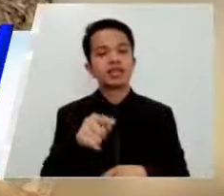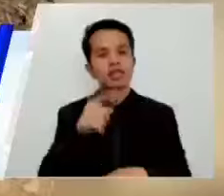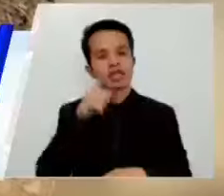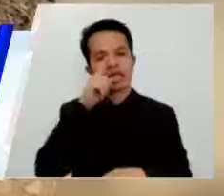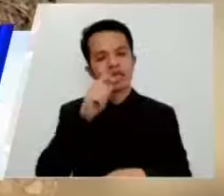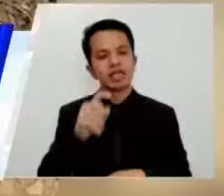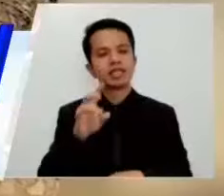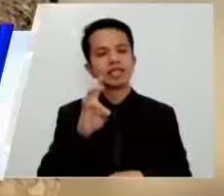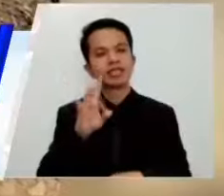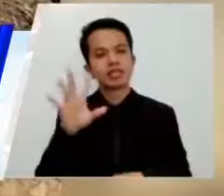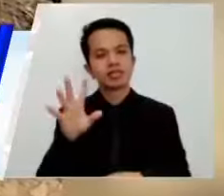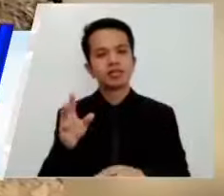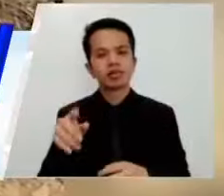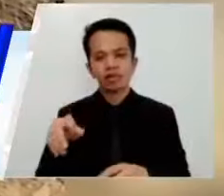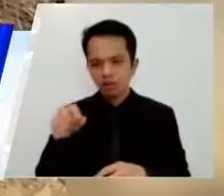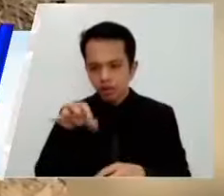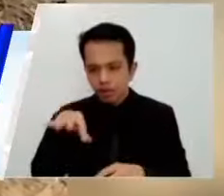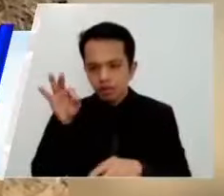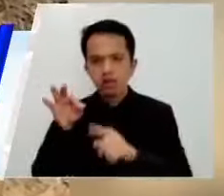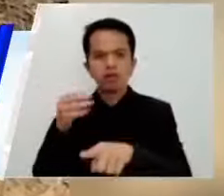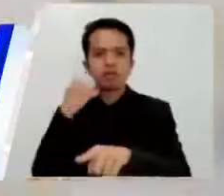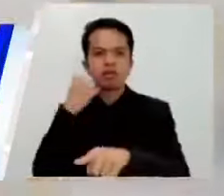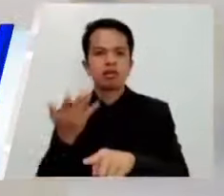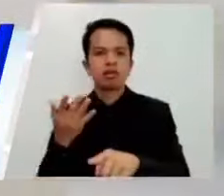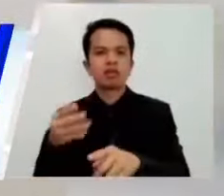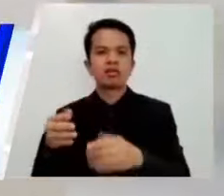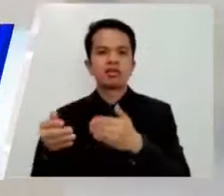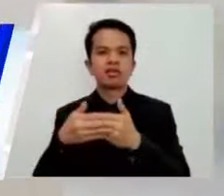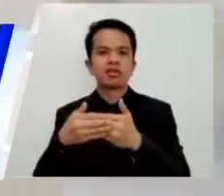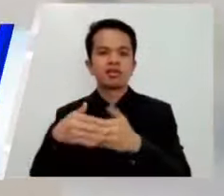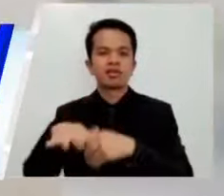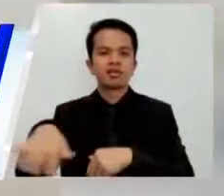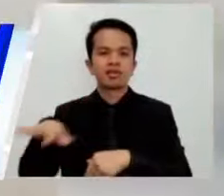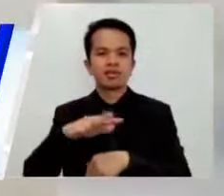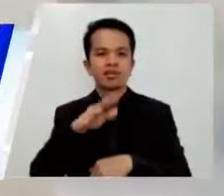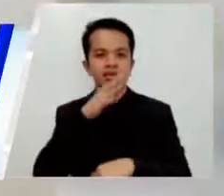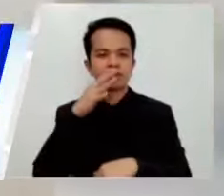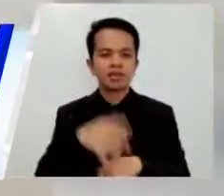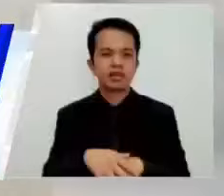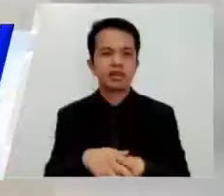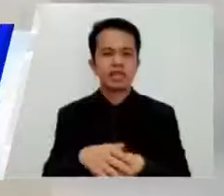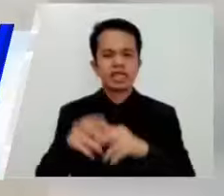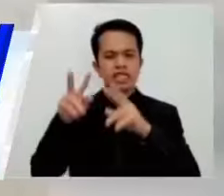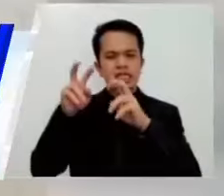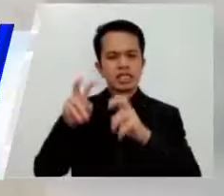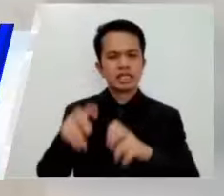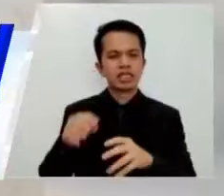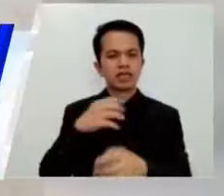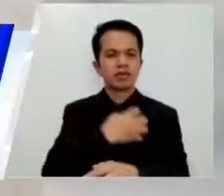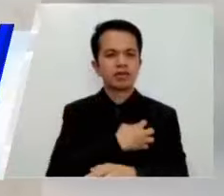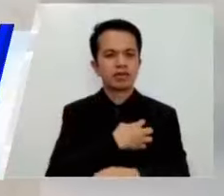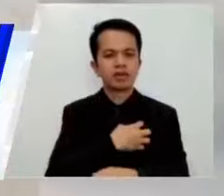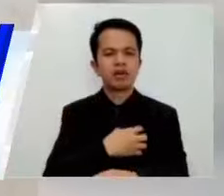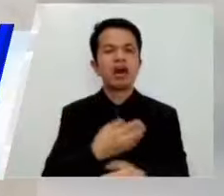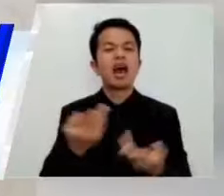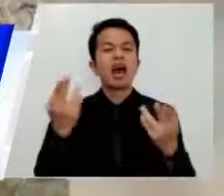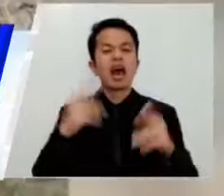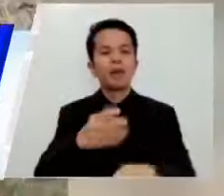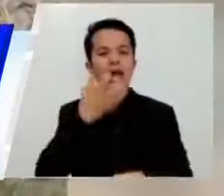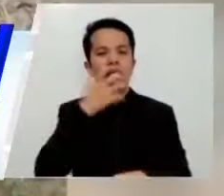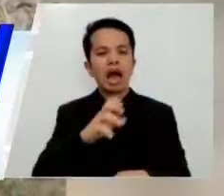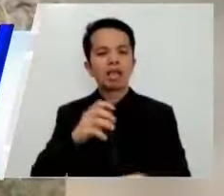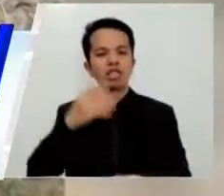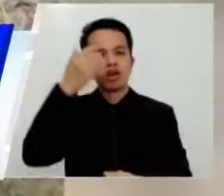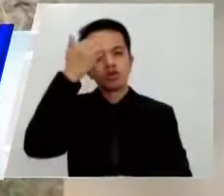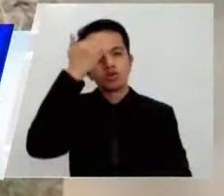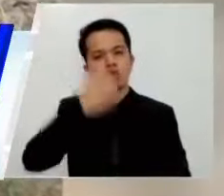ang natagpo ang patay sa gilid ng bukid. Batay sa imbestigasyon ng pulisya, heat stroke ang nangyari sa matanda